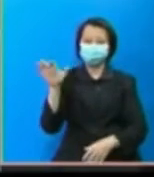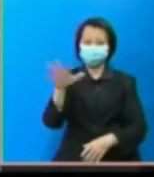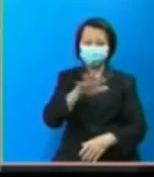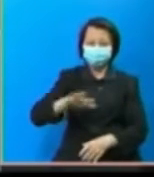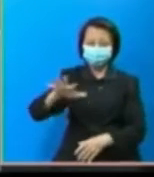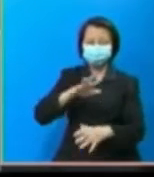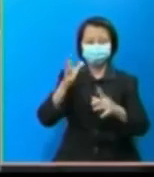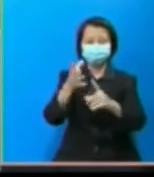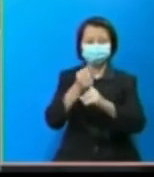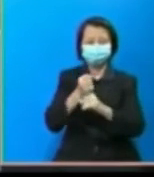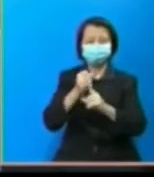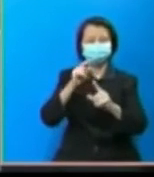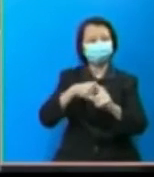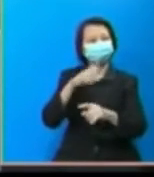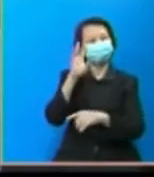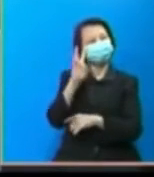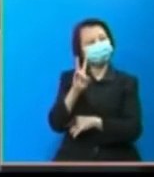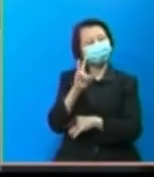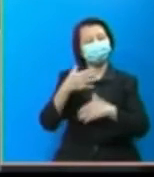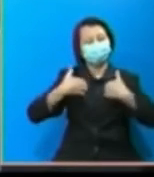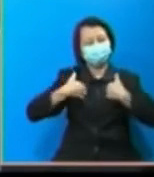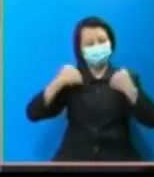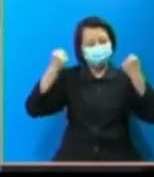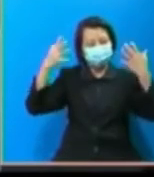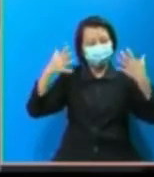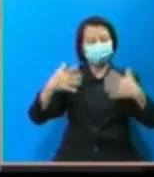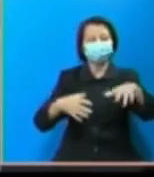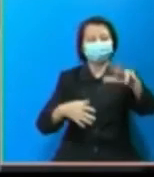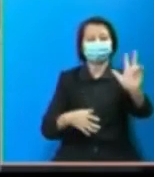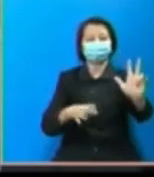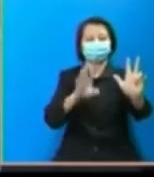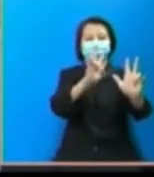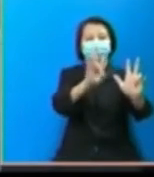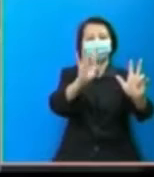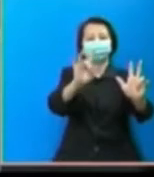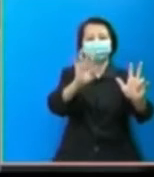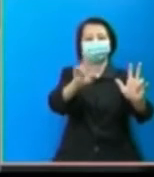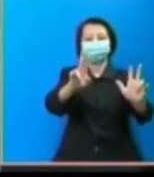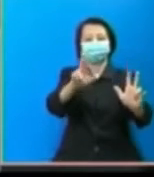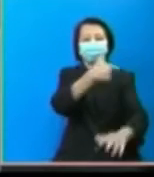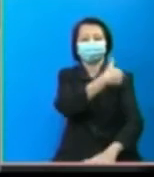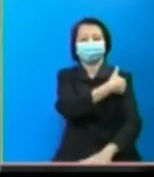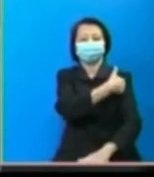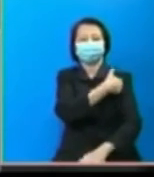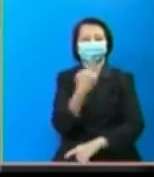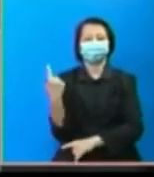yang telah dicapai pada bulan julai adalah sebanyak 378000